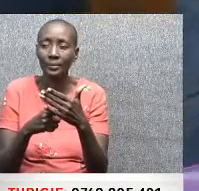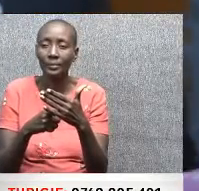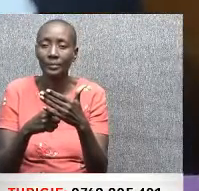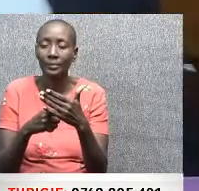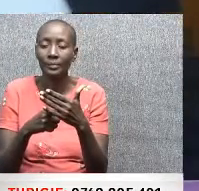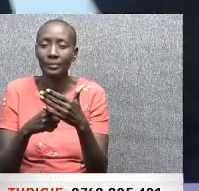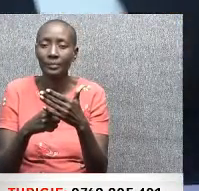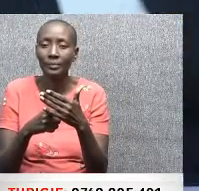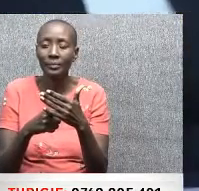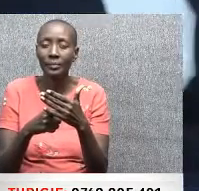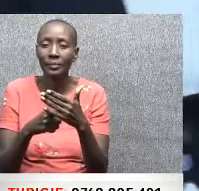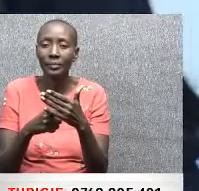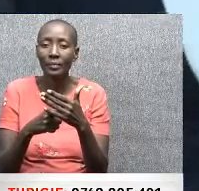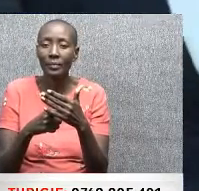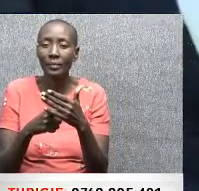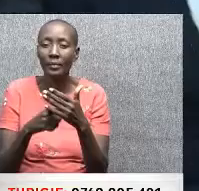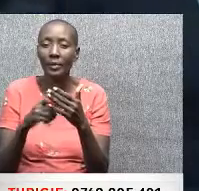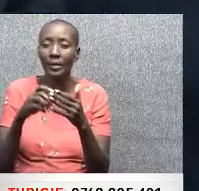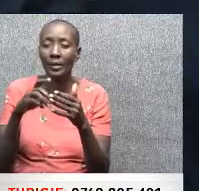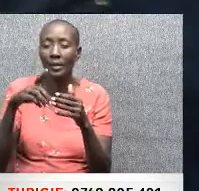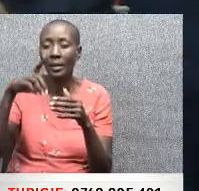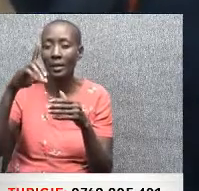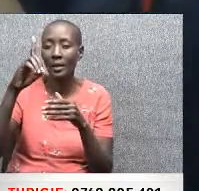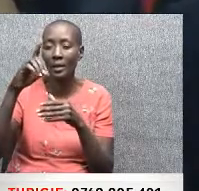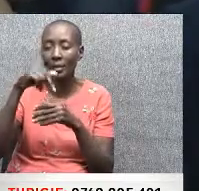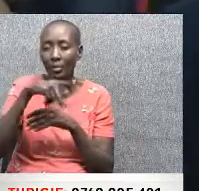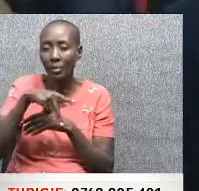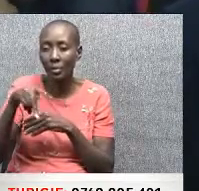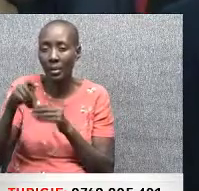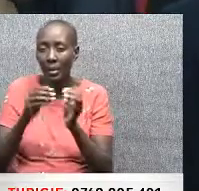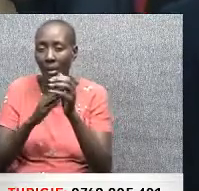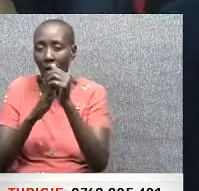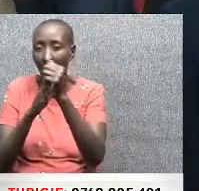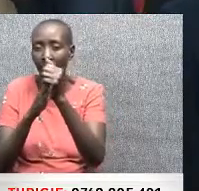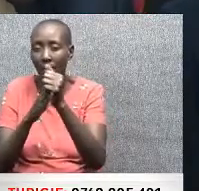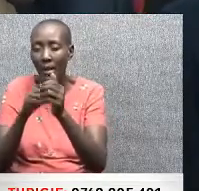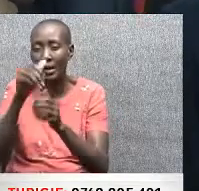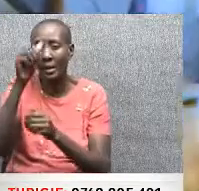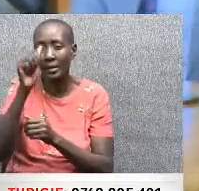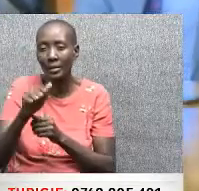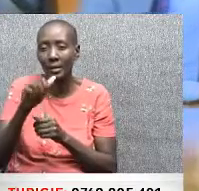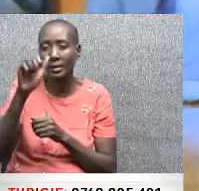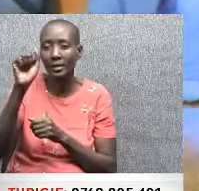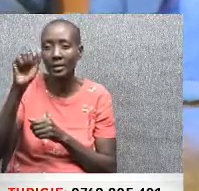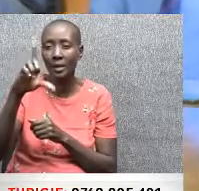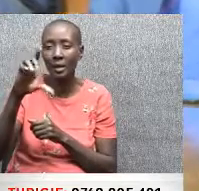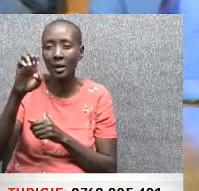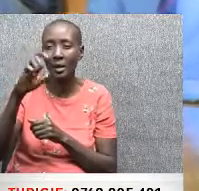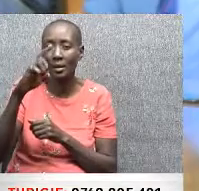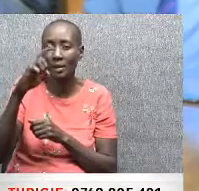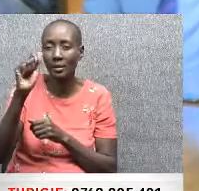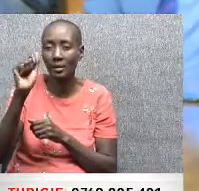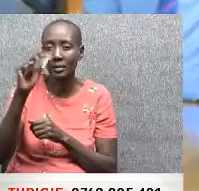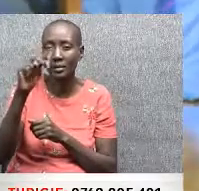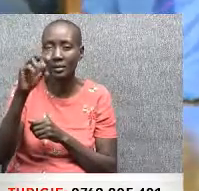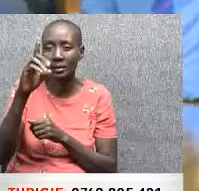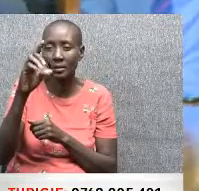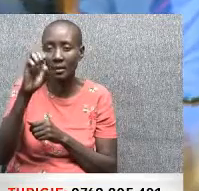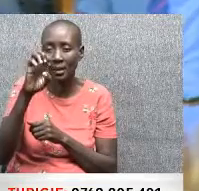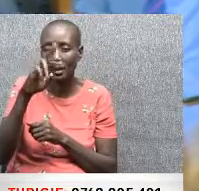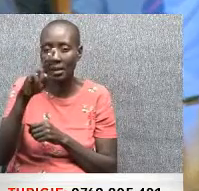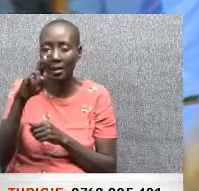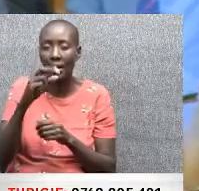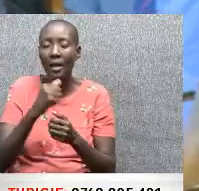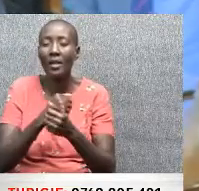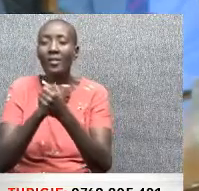Upande wa mashtaka uliongozwa na jaji Alexander Muteti na wa utetezi James Orengo, ambapo walitoa